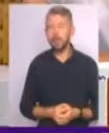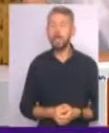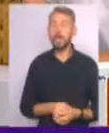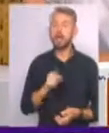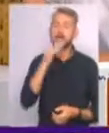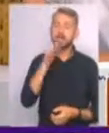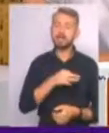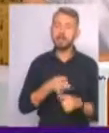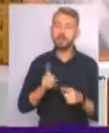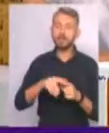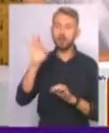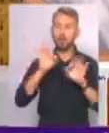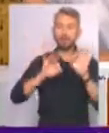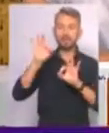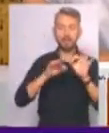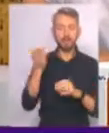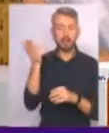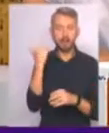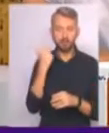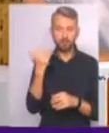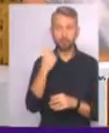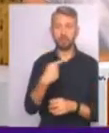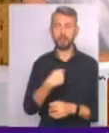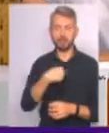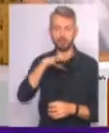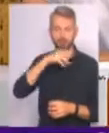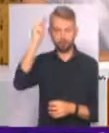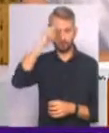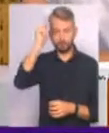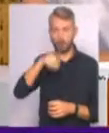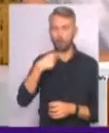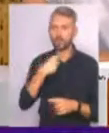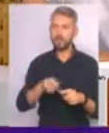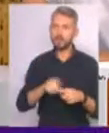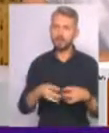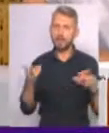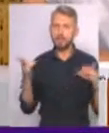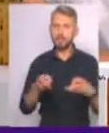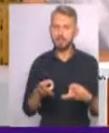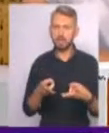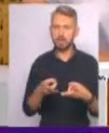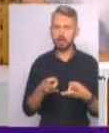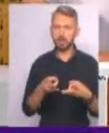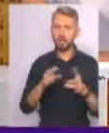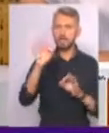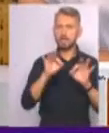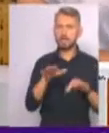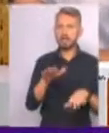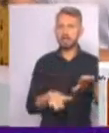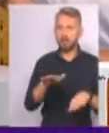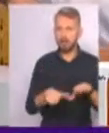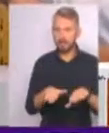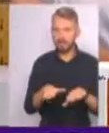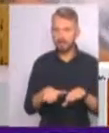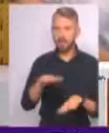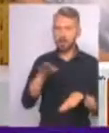ви сказали оцей коефіцієнт. Раніше, от, скажімо, коли я вчився, говорили, що це треба індекс маси. Індекс тобто маси тіла.